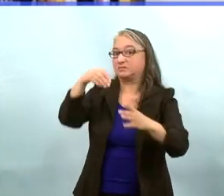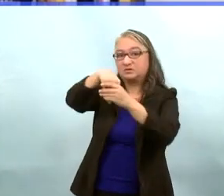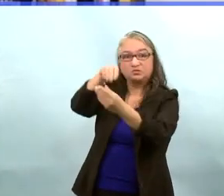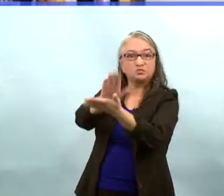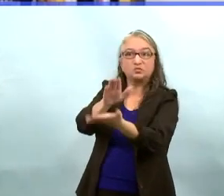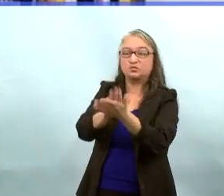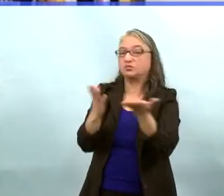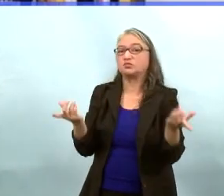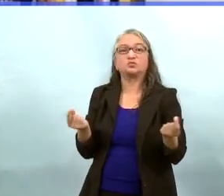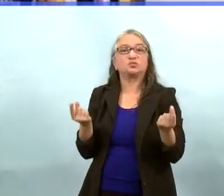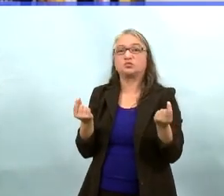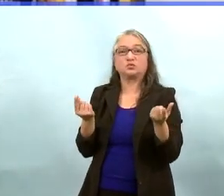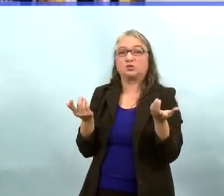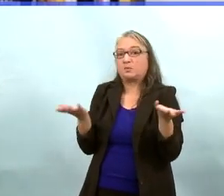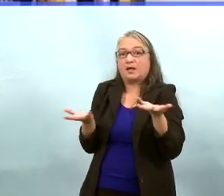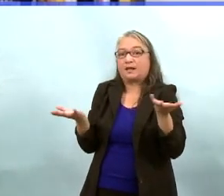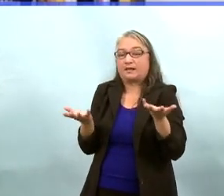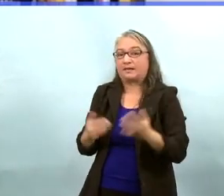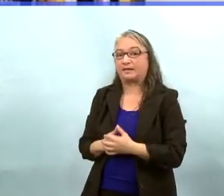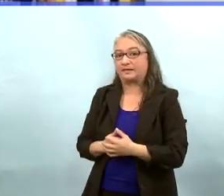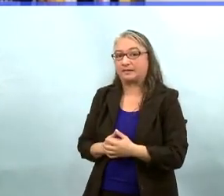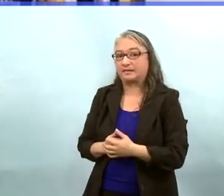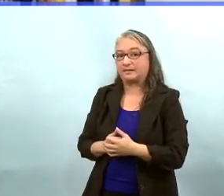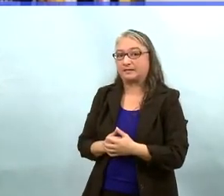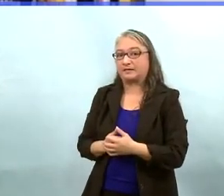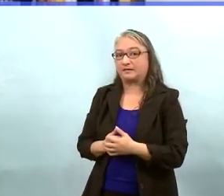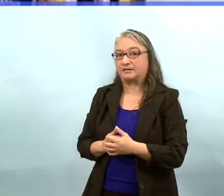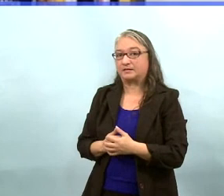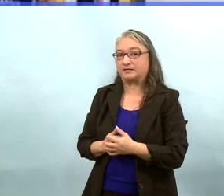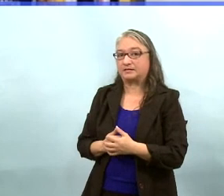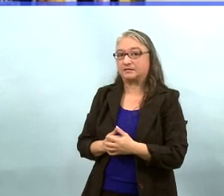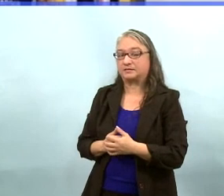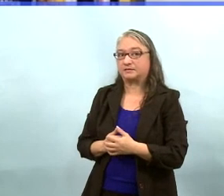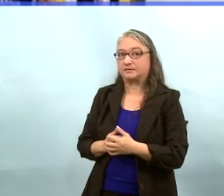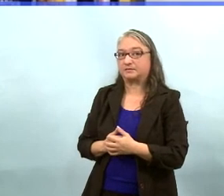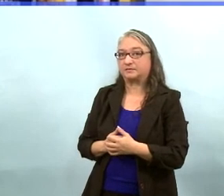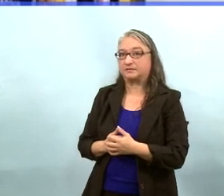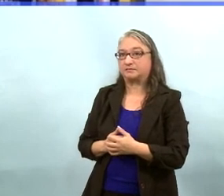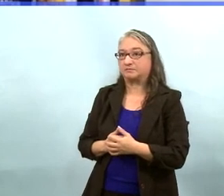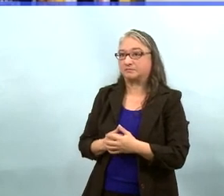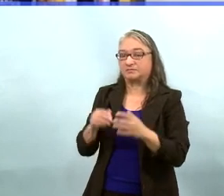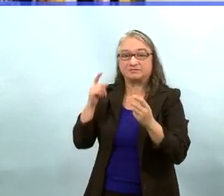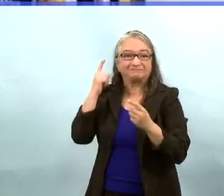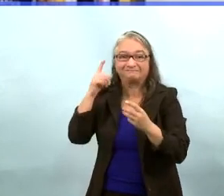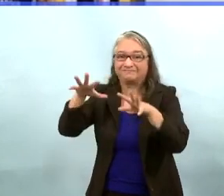chose. Je veux dire, on parle de familles qui ont des faibles revenus